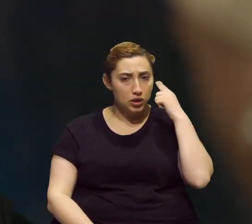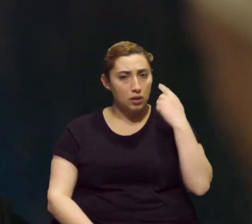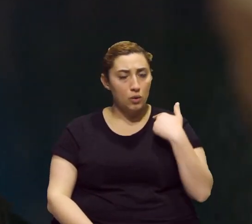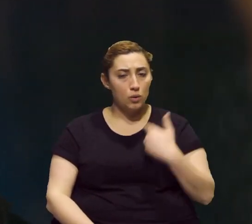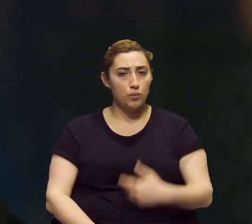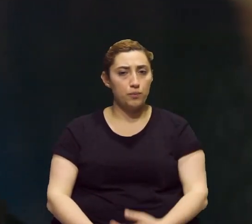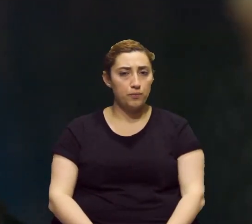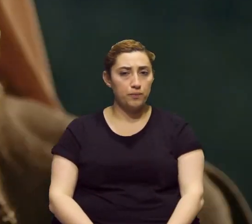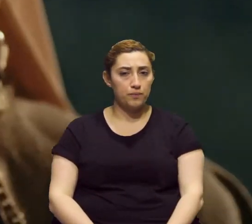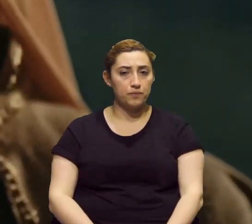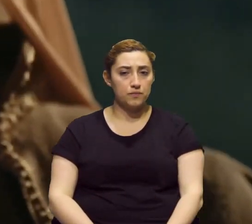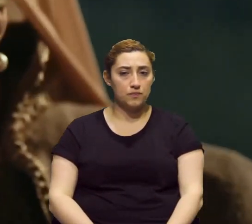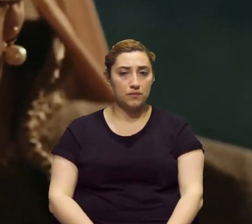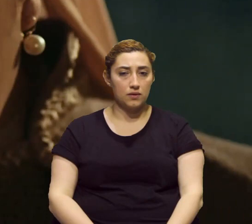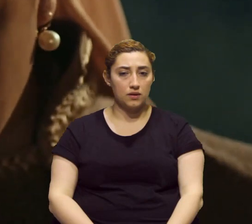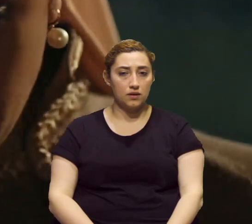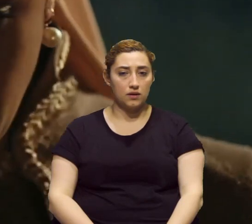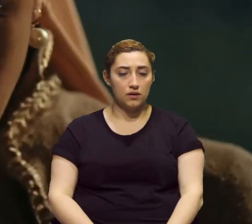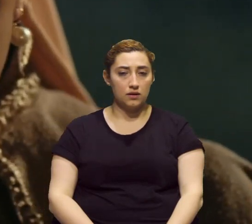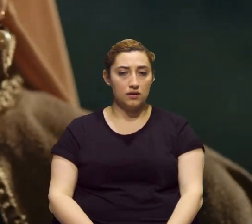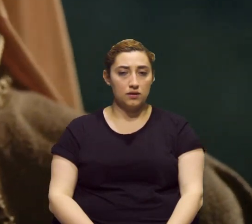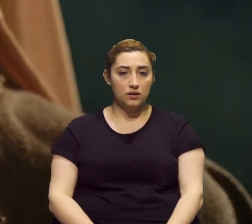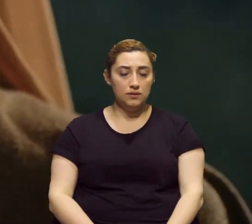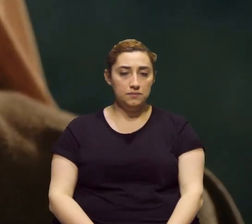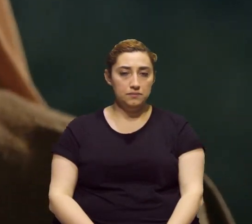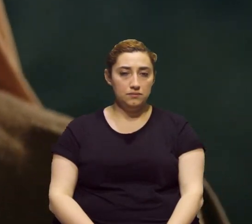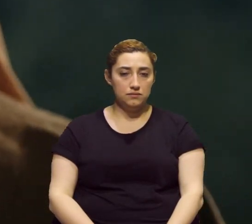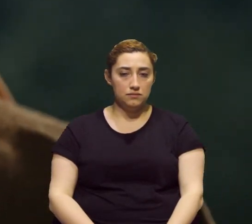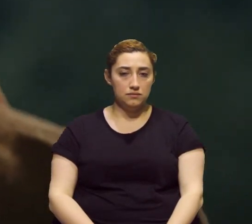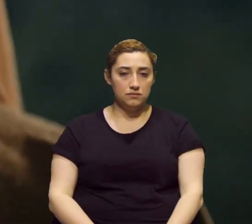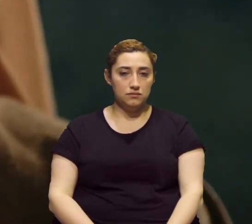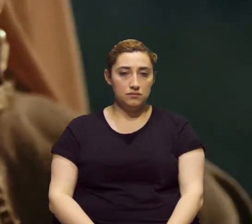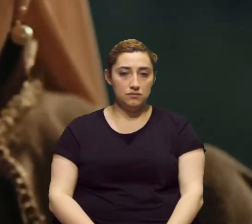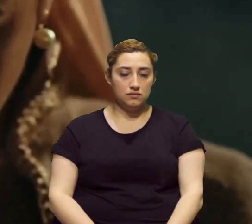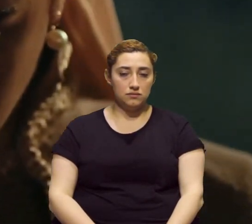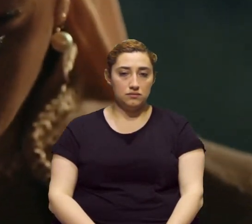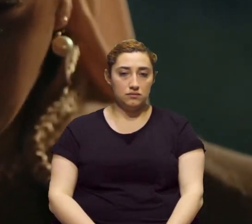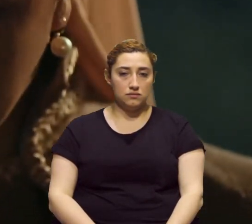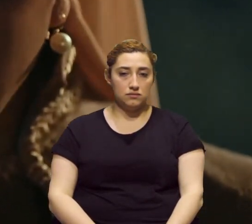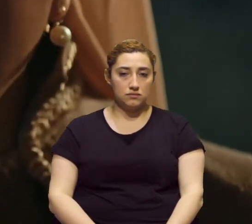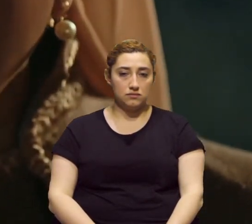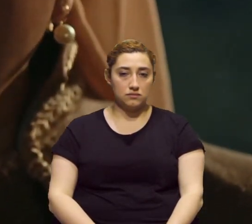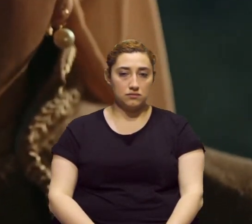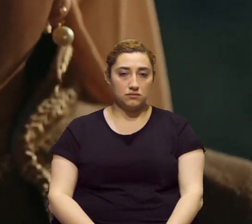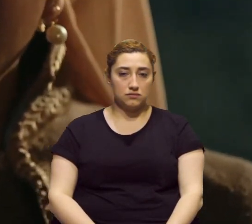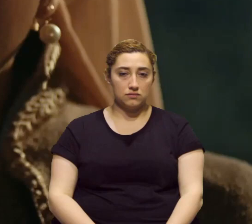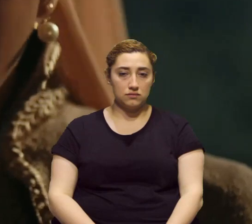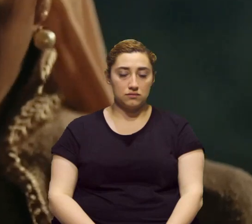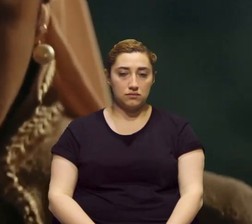Dinliyorum. Leyla parmağıyla burnunu sildi, yaşlar yanaklarından süzülüyor.